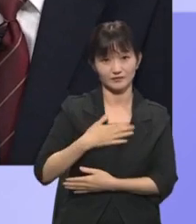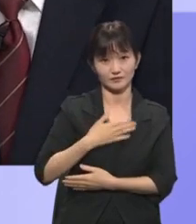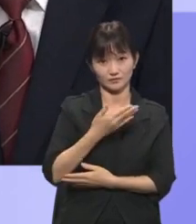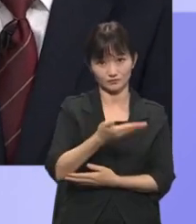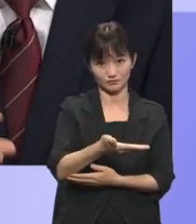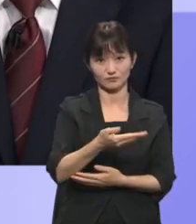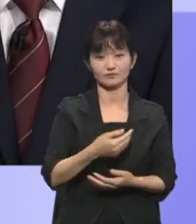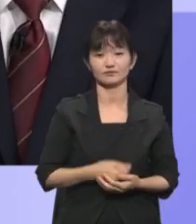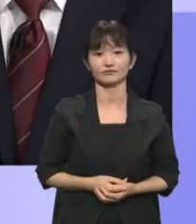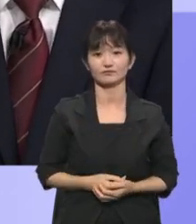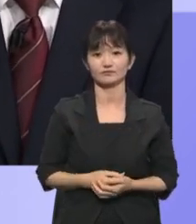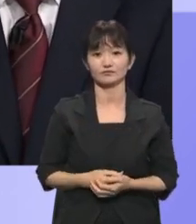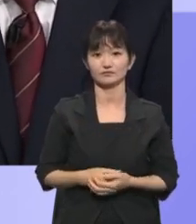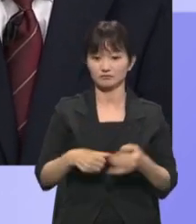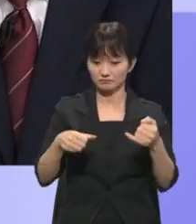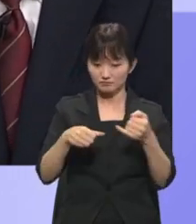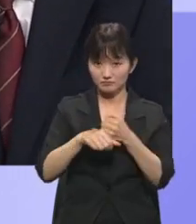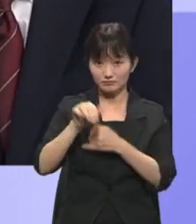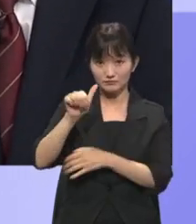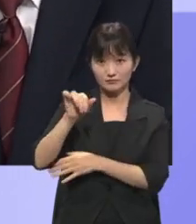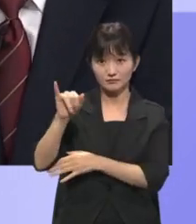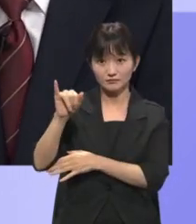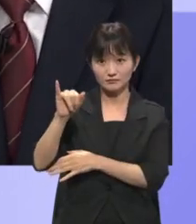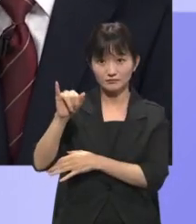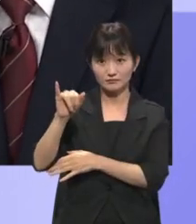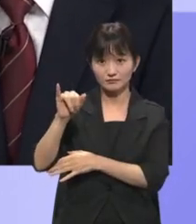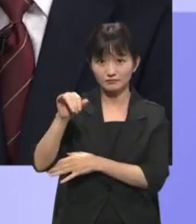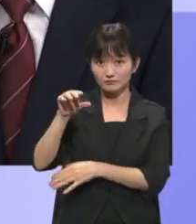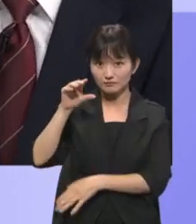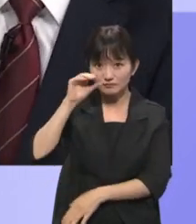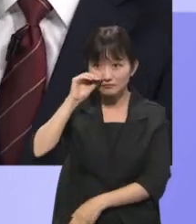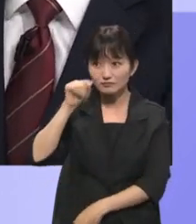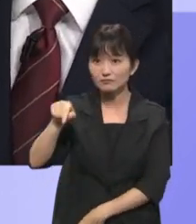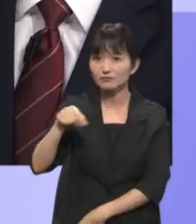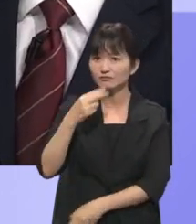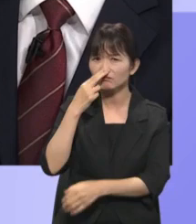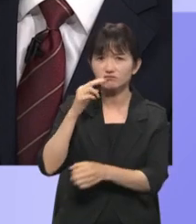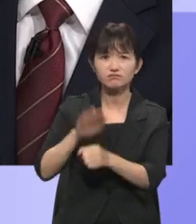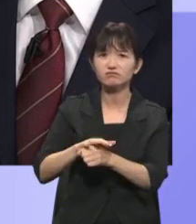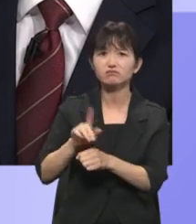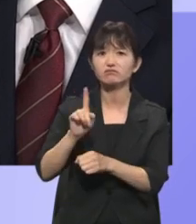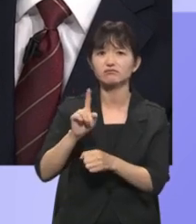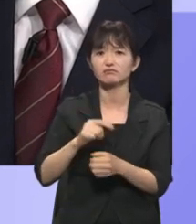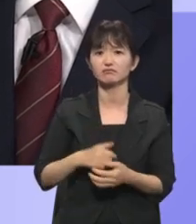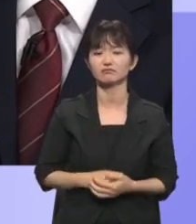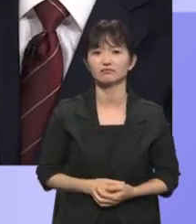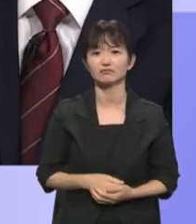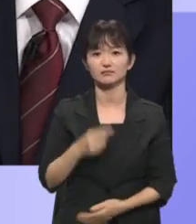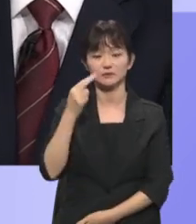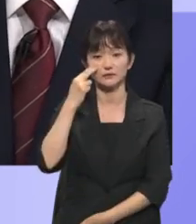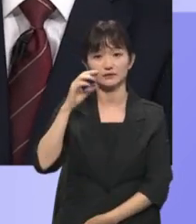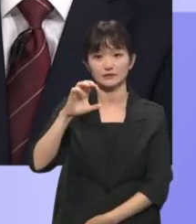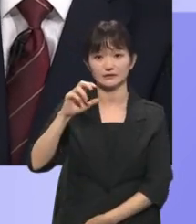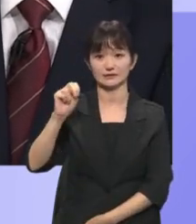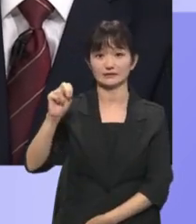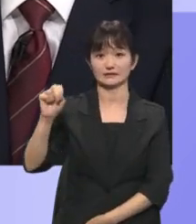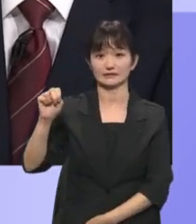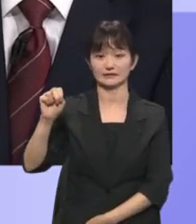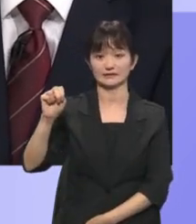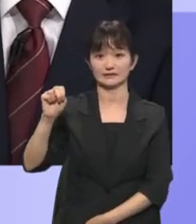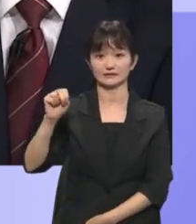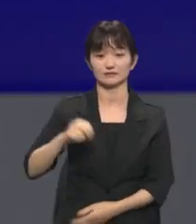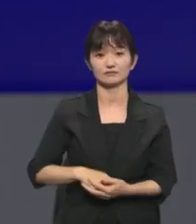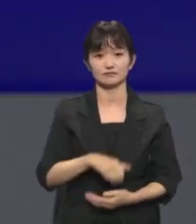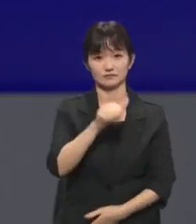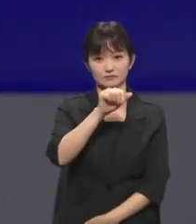그러니까 연애를 인공지능에게 배웠어요. 이렇게 되는 건데요. 좀 어이가 없는 것 같은데요. 어떻습니까? 네, 맞습니다. 이 미국 CNN은